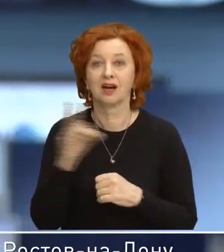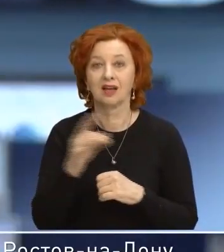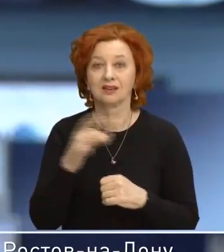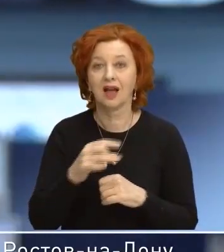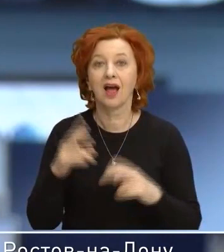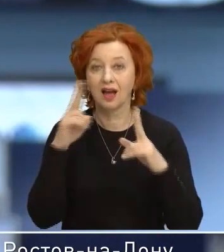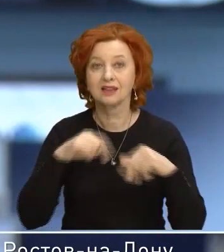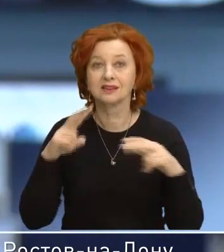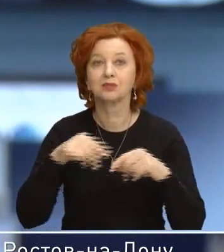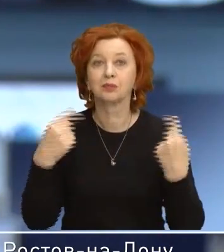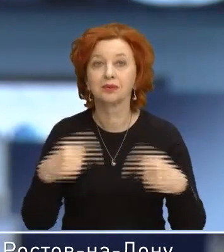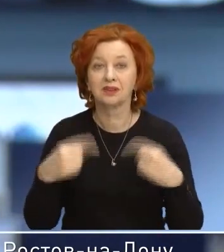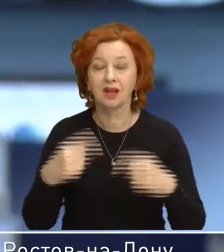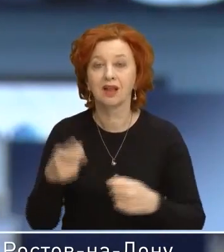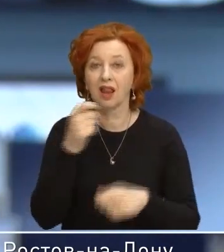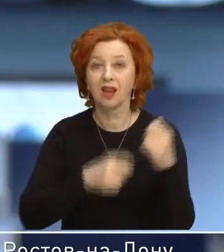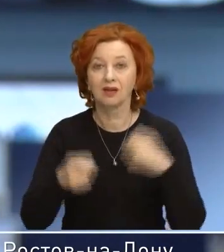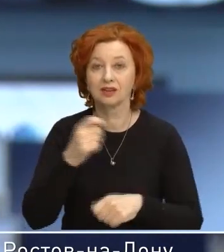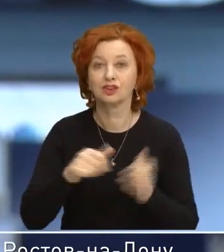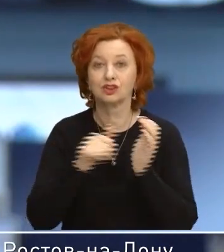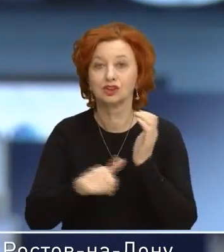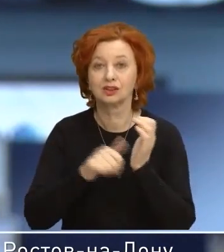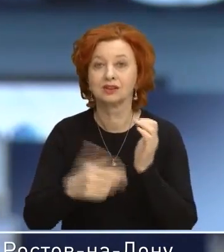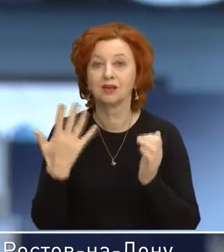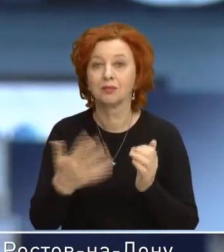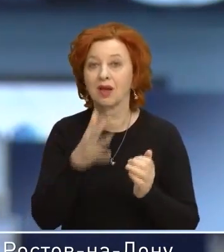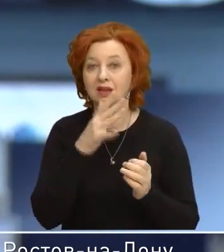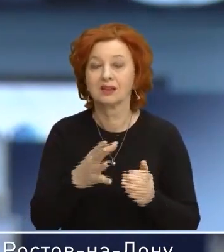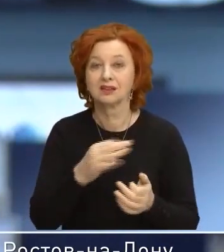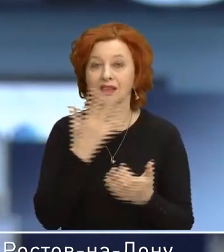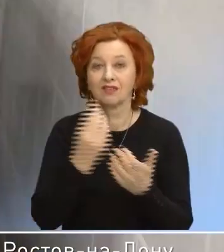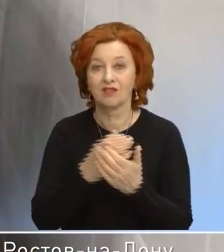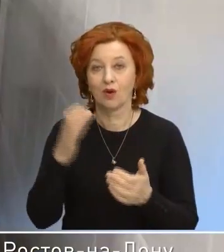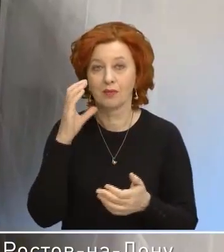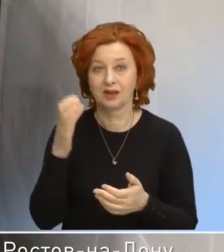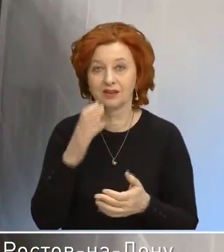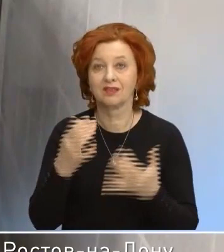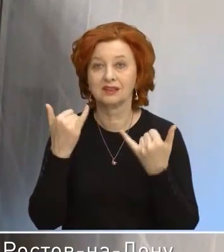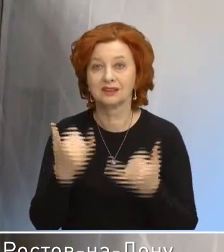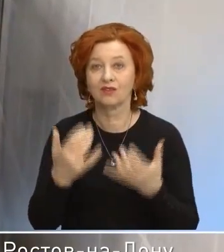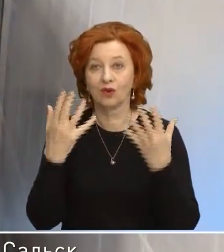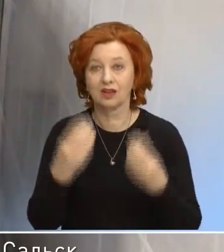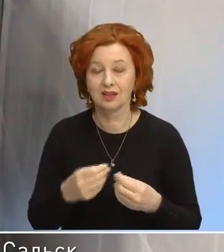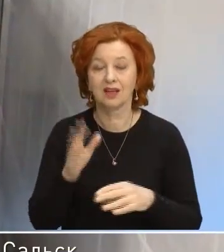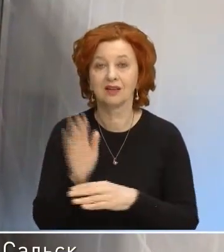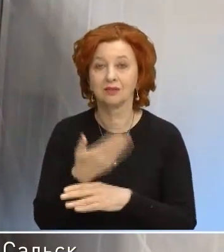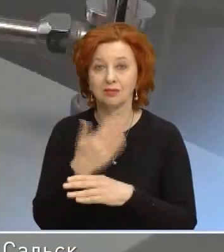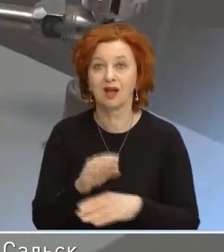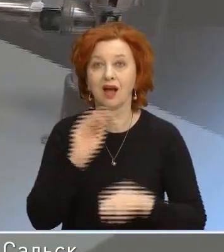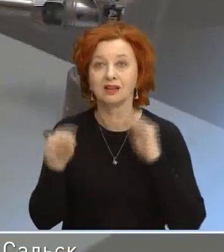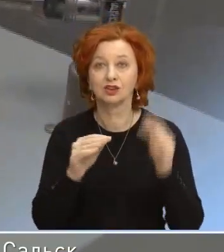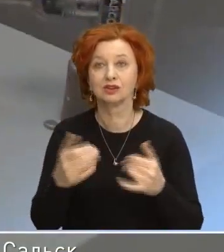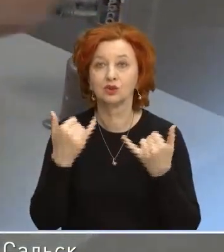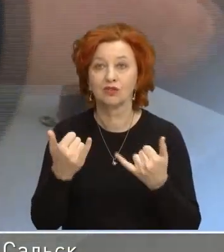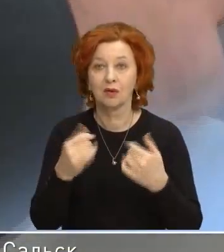Ростовская испытательная пожарная лаборатория отметила 65 лет со дня своего образования. Сегодня это подразделение оснащено